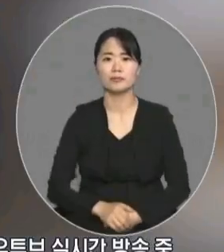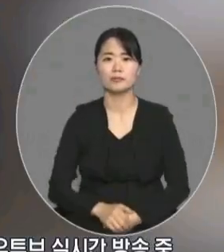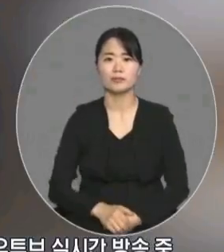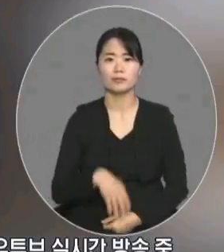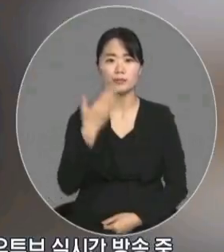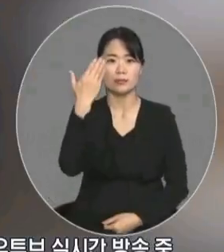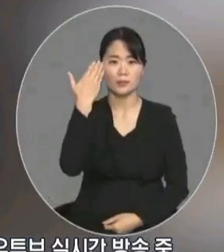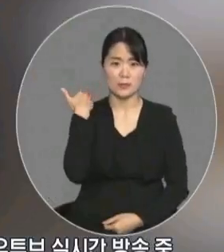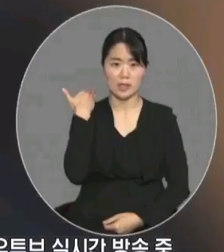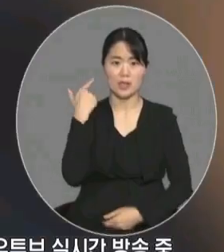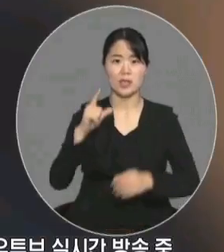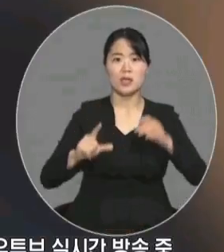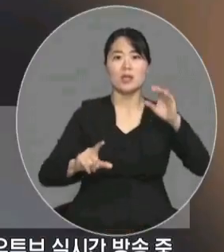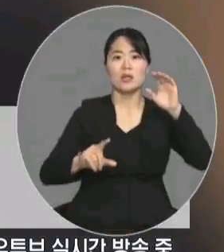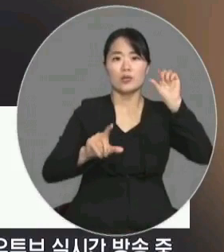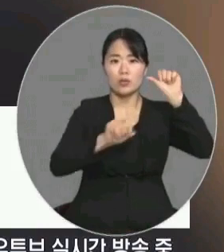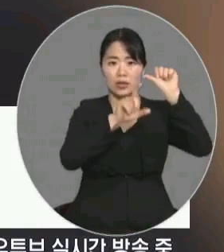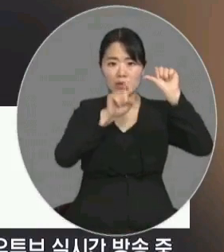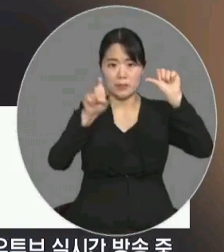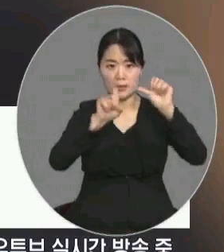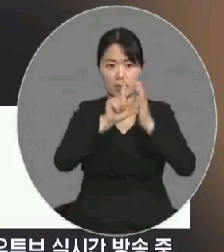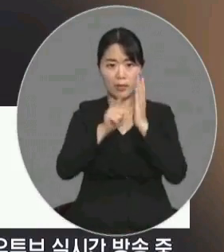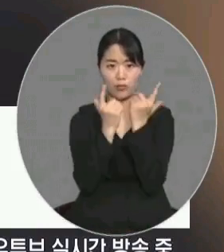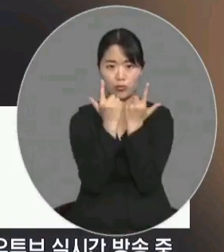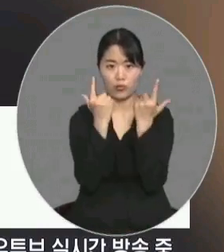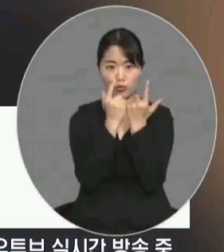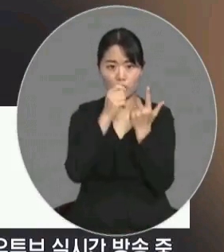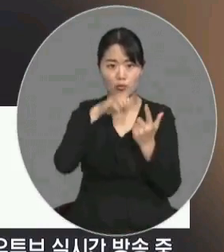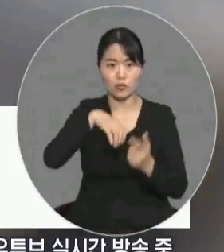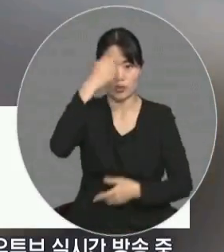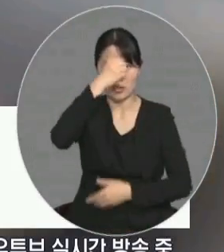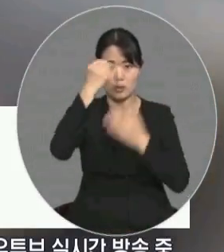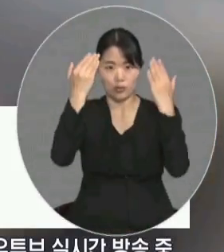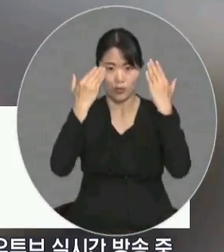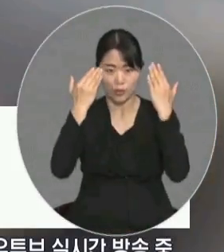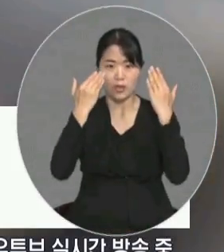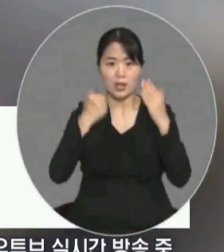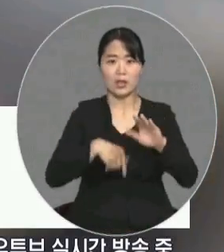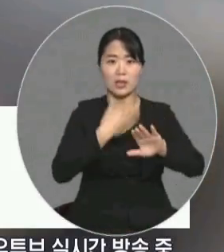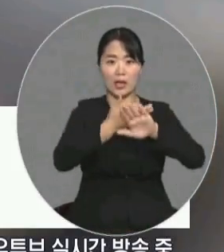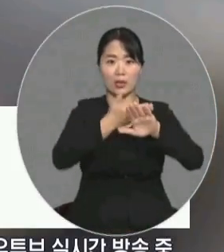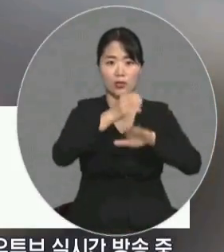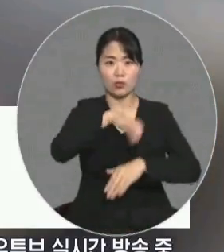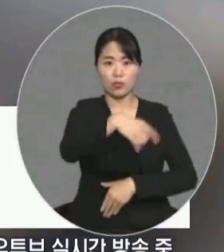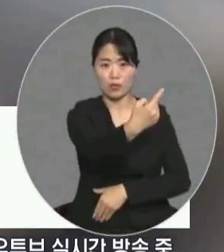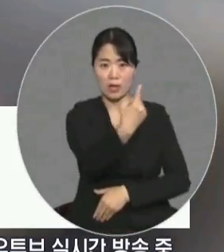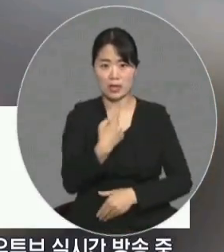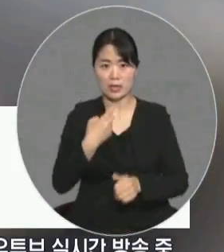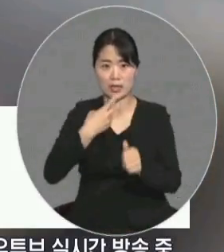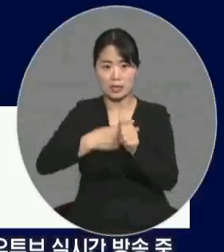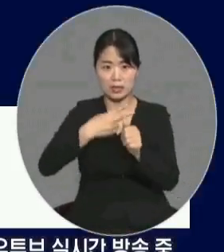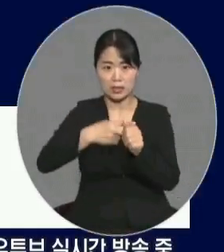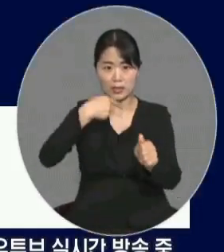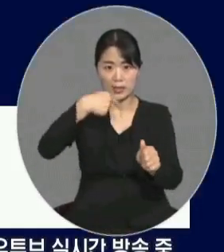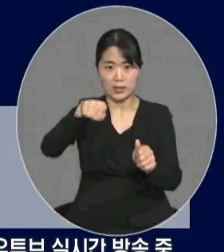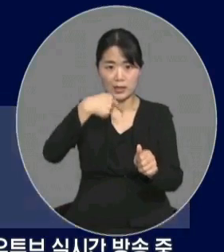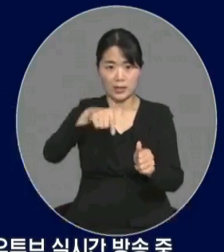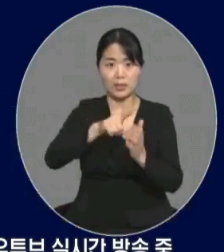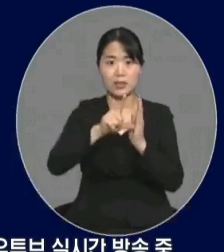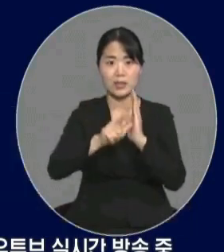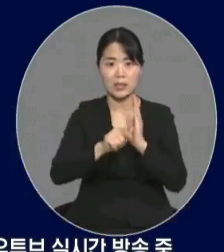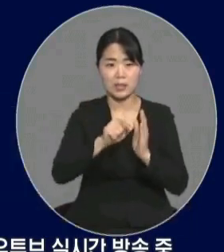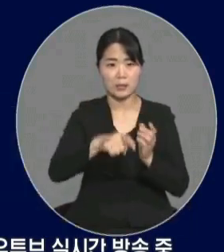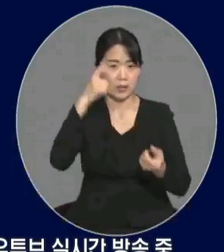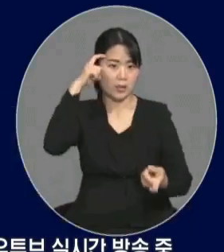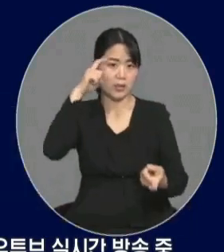지난 11일 북구의 한 고등학교에서 외부 강사가 1학년 학생들에게 편향된 성인식 교육을 했다는 주장이 제기됐습니다. 강사